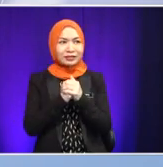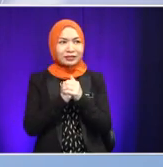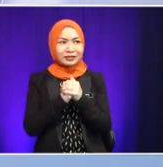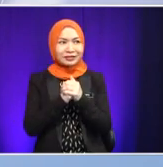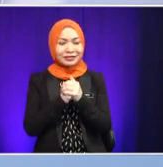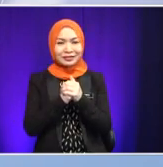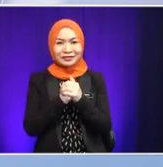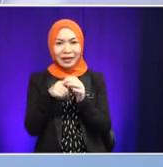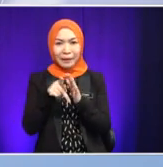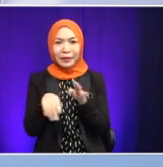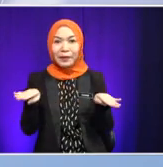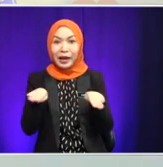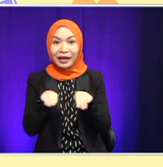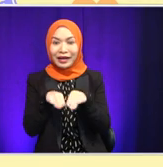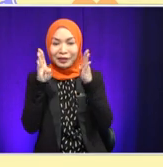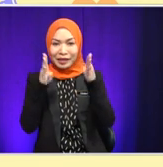cantik